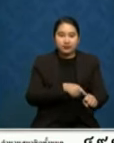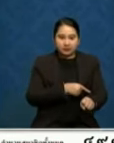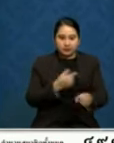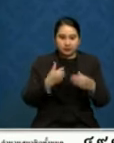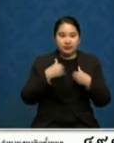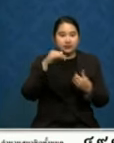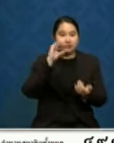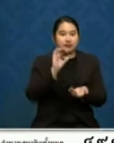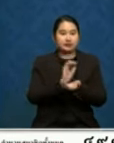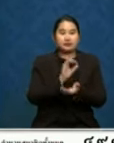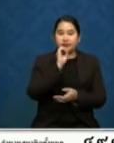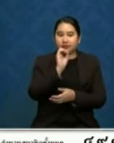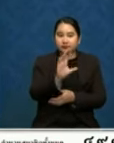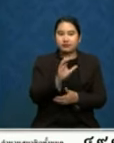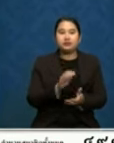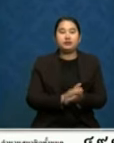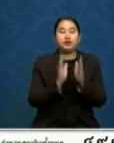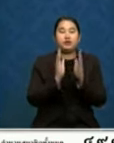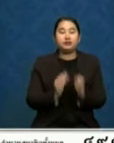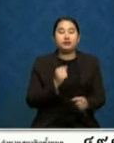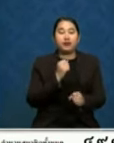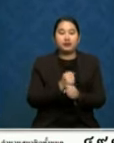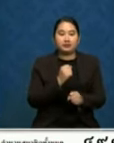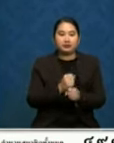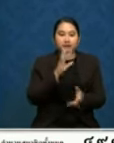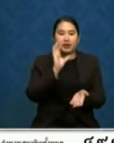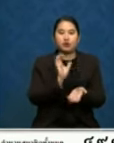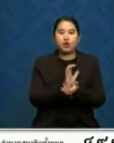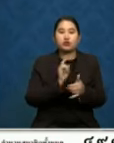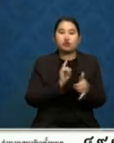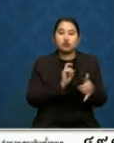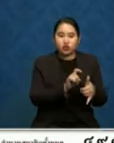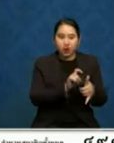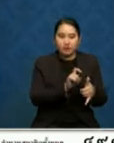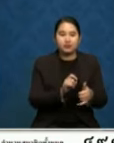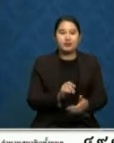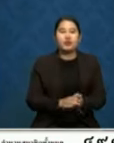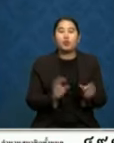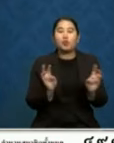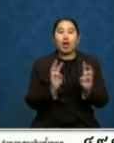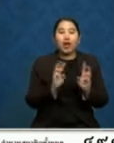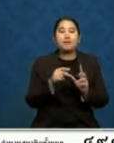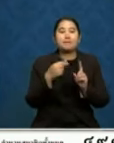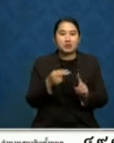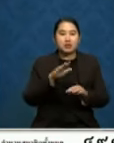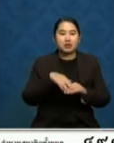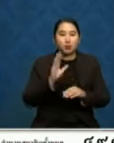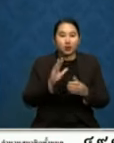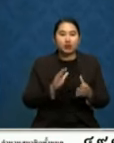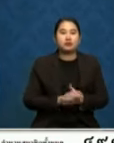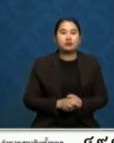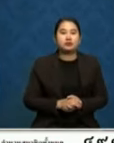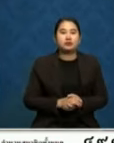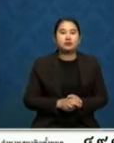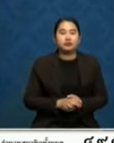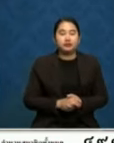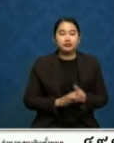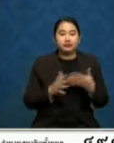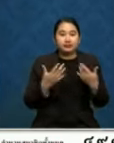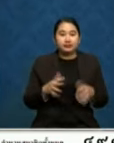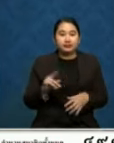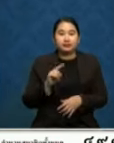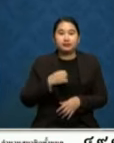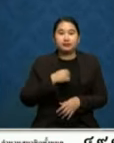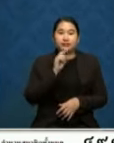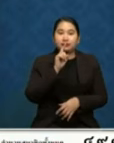จก็ตอบว่าเพราะเราขาดแคลนอัตราตำรวจสอบสวนเกือบหมื่นอัตราครับฉะนั้นคำถาม